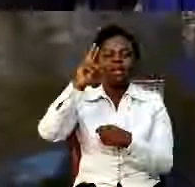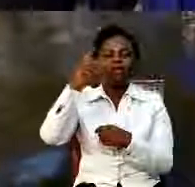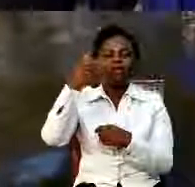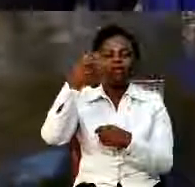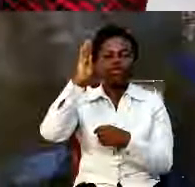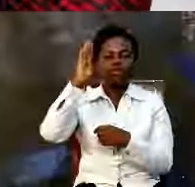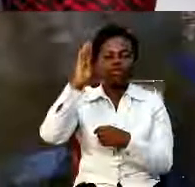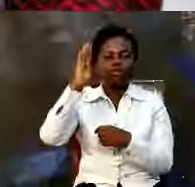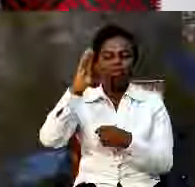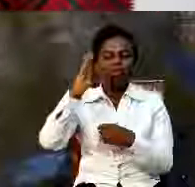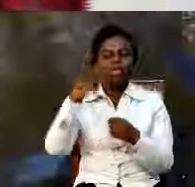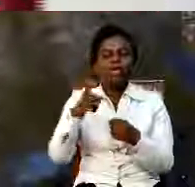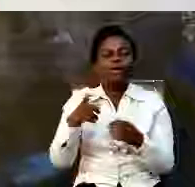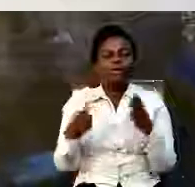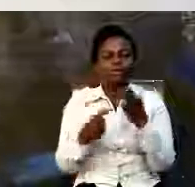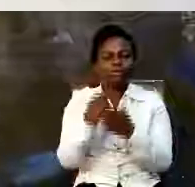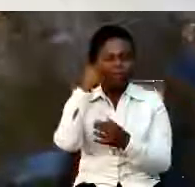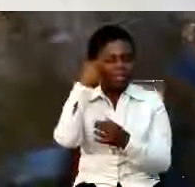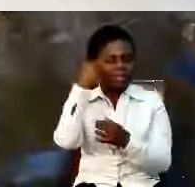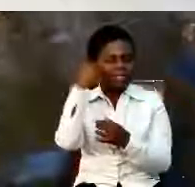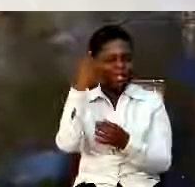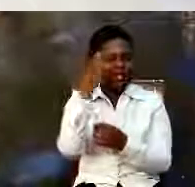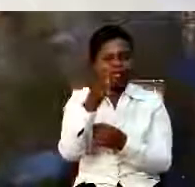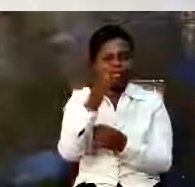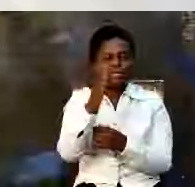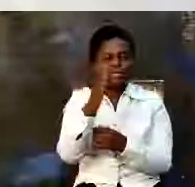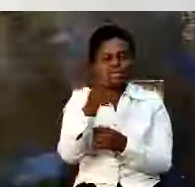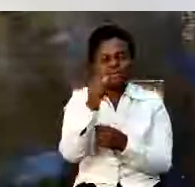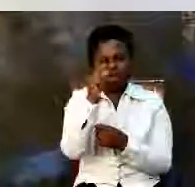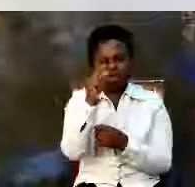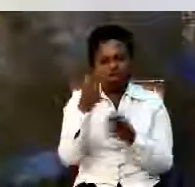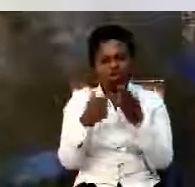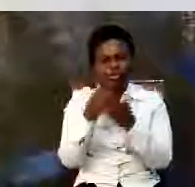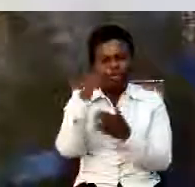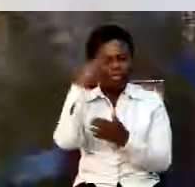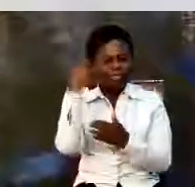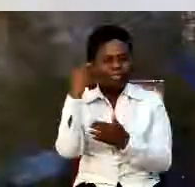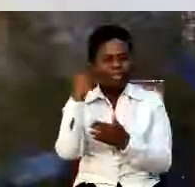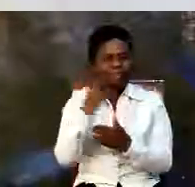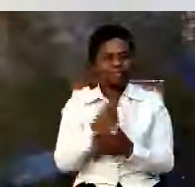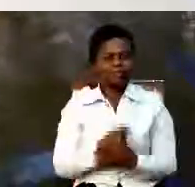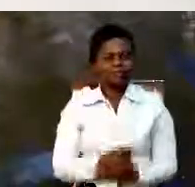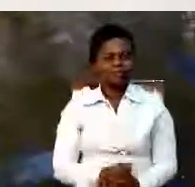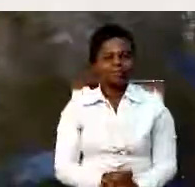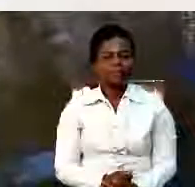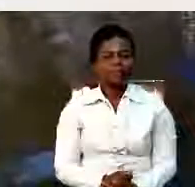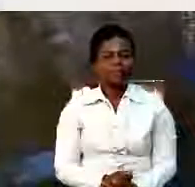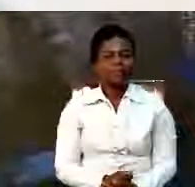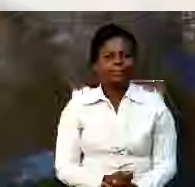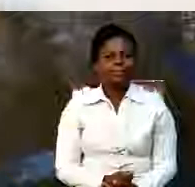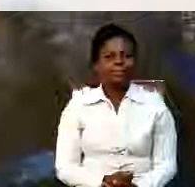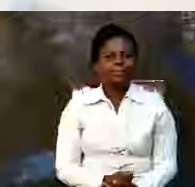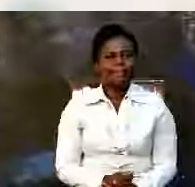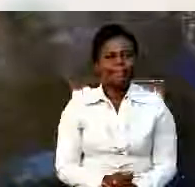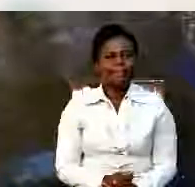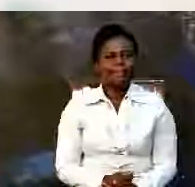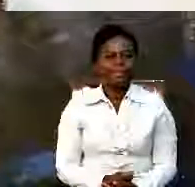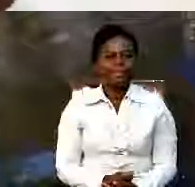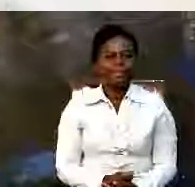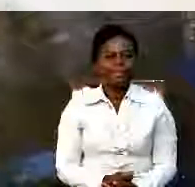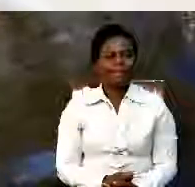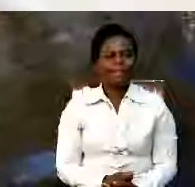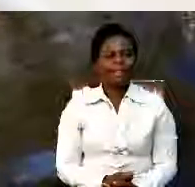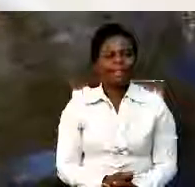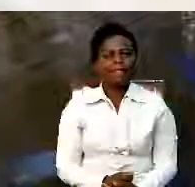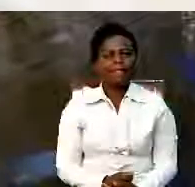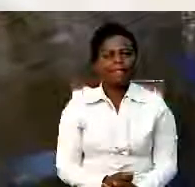ya watu kutoka China. Now, hebu tuwasalimie kidogo watu kutoka China. Zhongguo, nimenhao, nimenhao ma, women